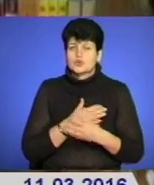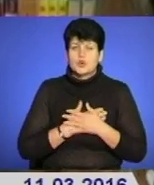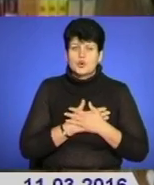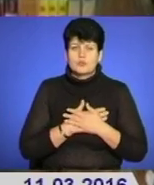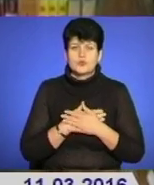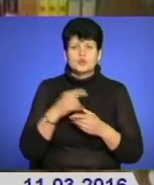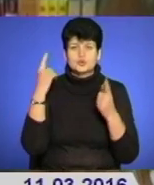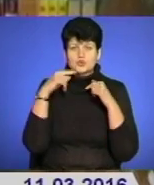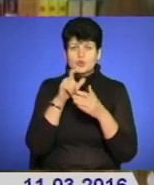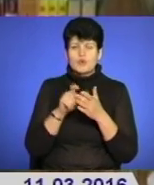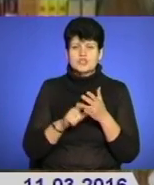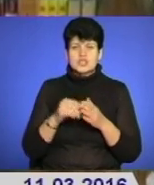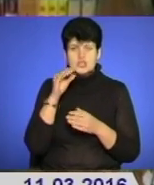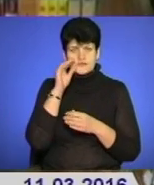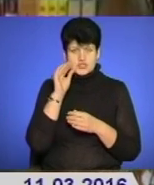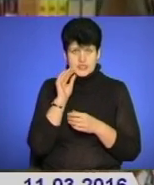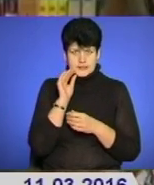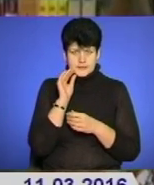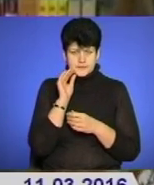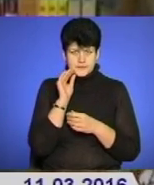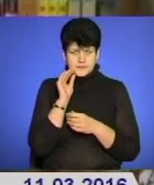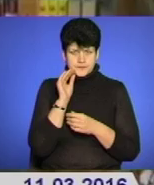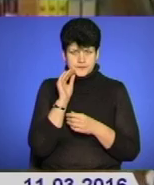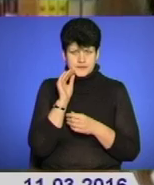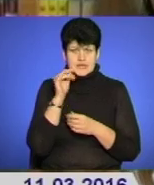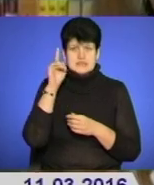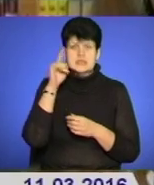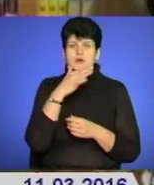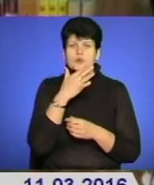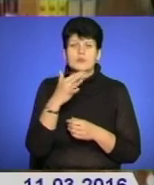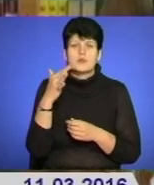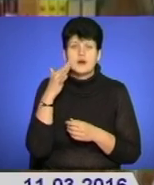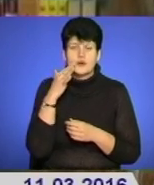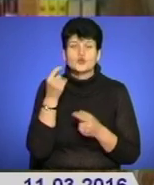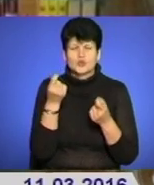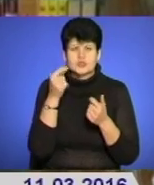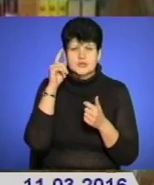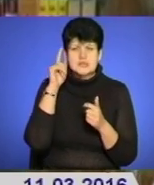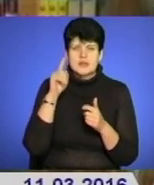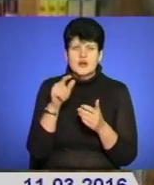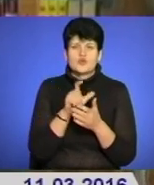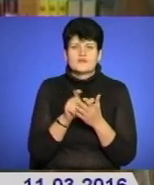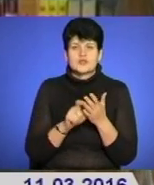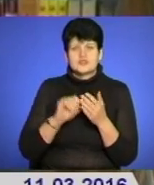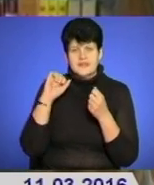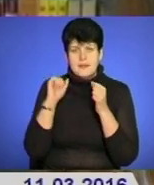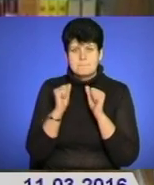Тараса Григоровича Шевченка. Знаю багато віршів, трошки знаю віршів його на